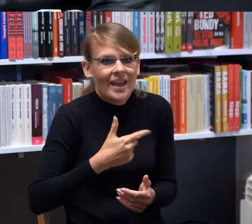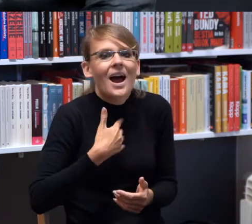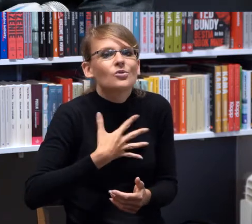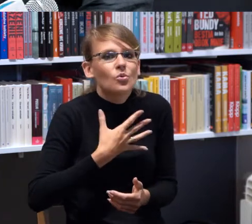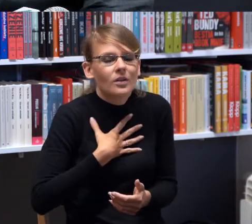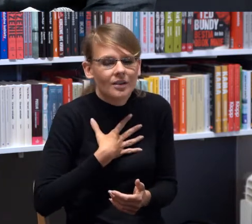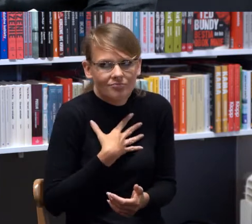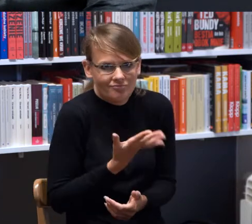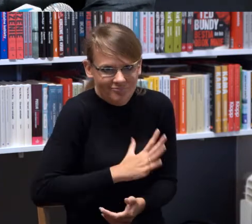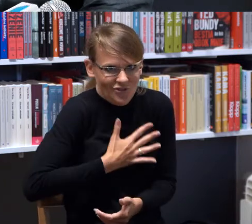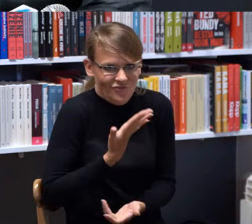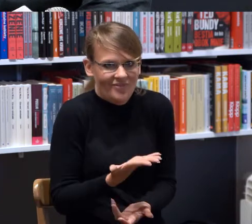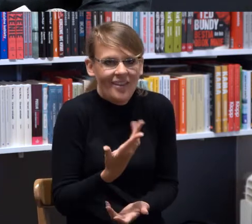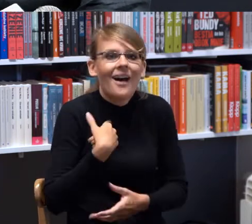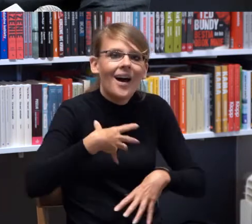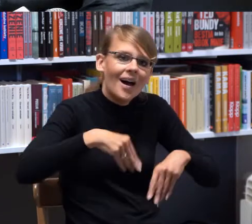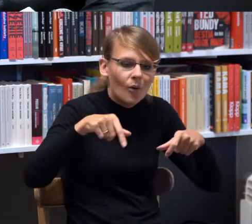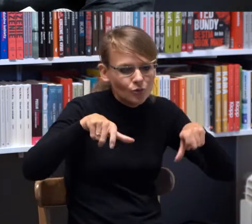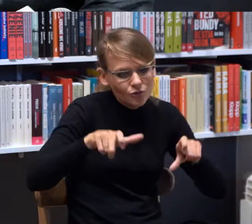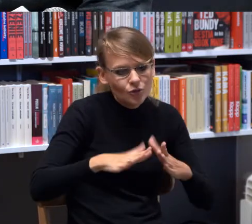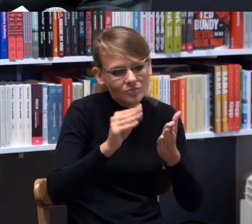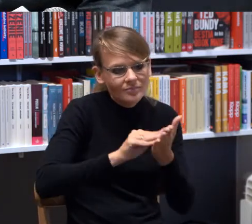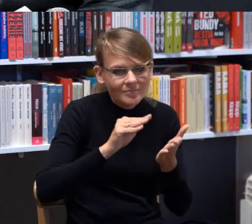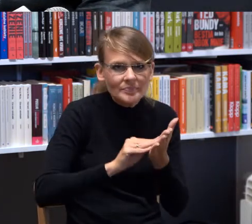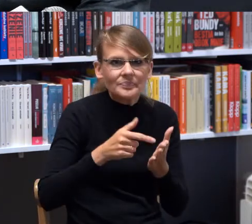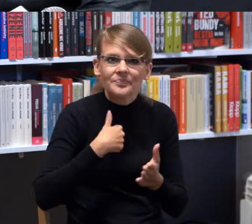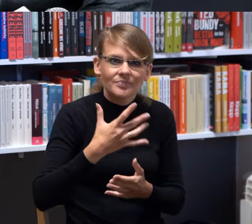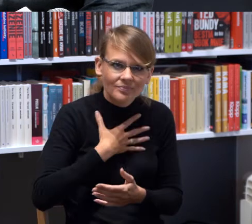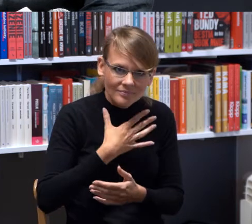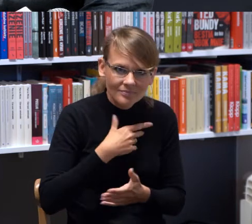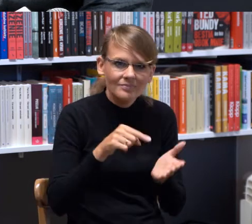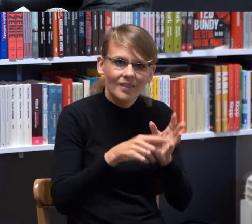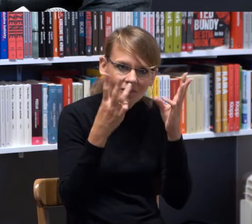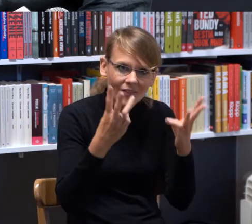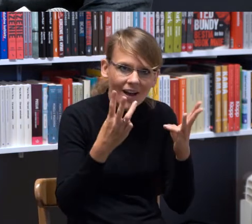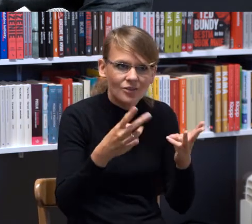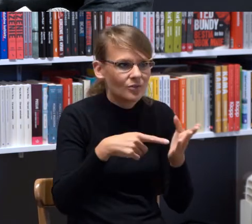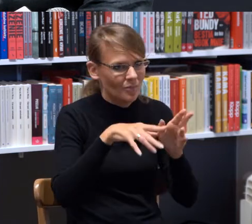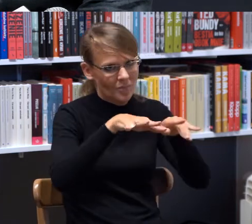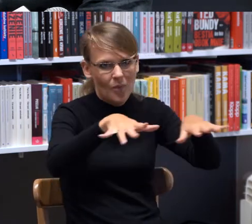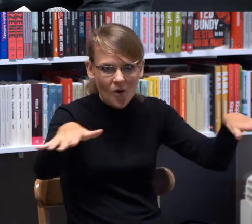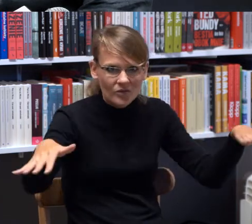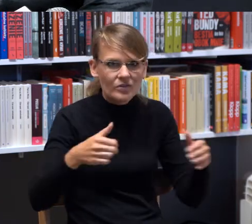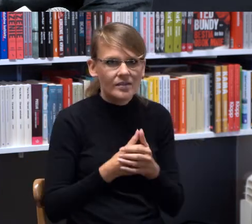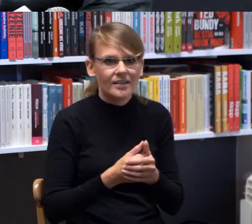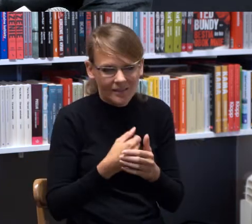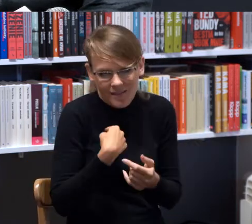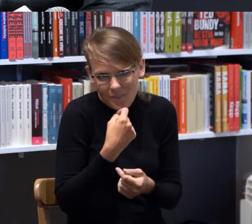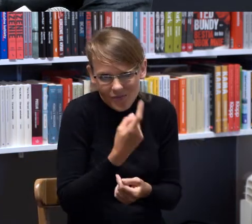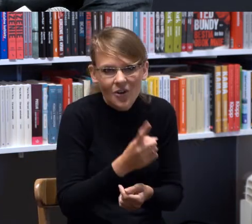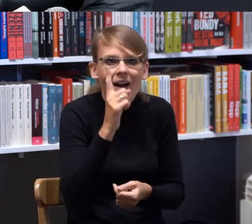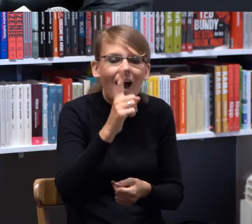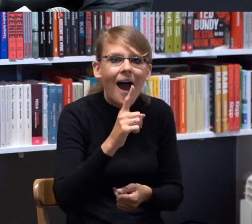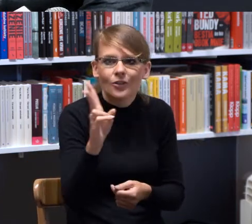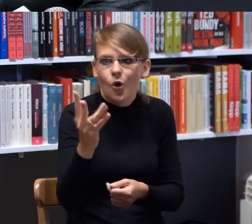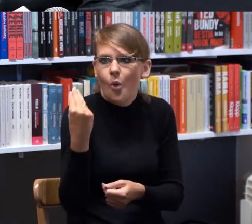bo ja zasiadając do pisania tej książki, no właśnie miałam taką intuicję, że to jest ważne, bo właśnie powszechne, to co powiedziałam, ale jednak za każdym razem, kiedy